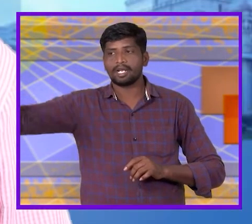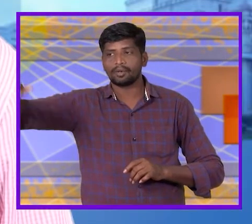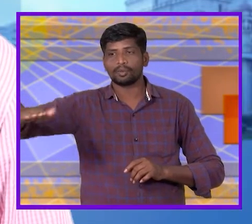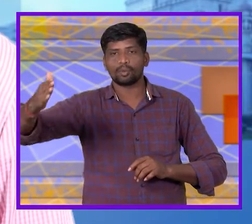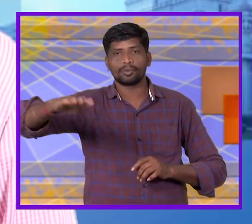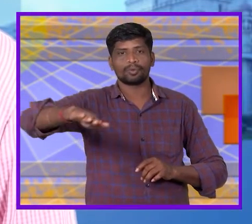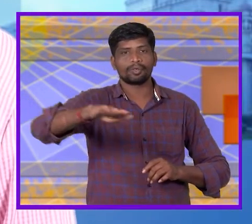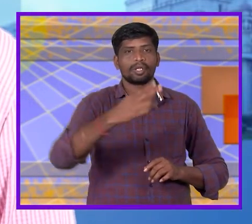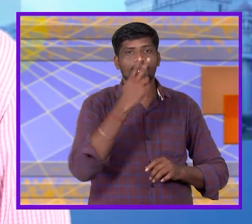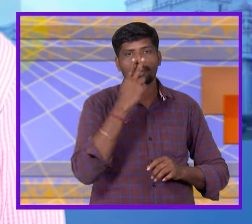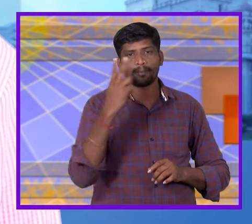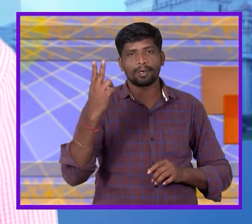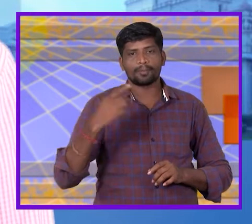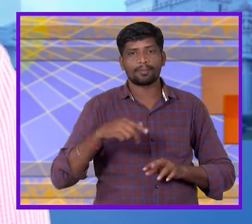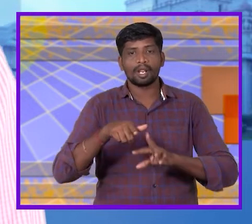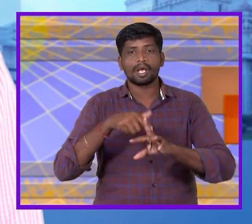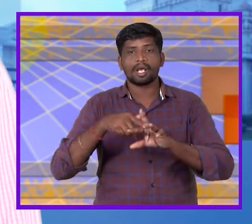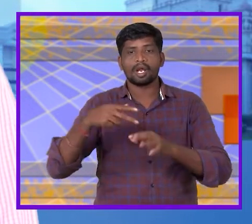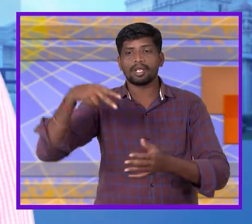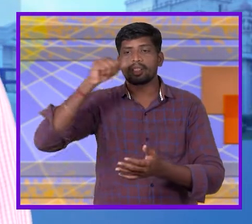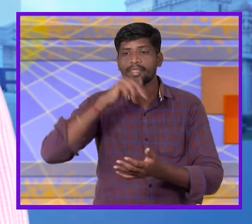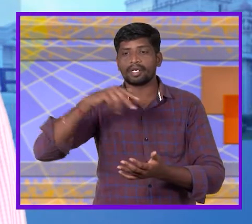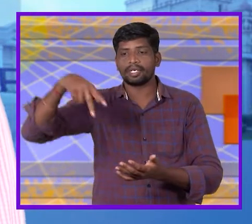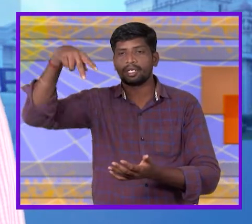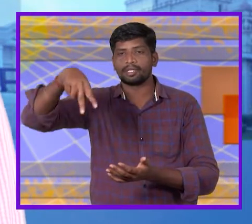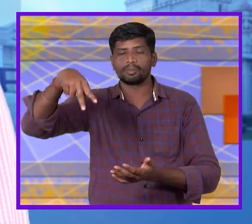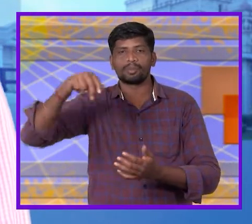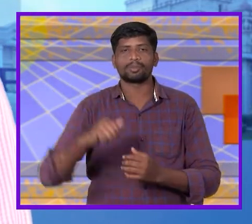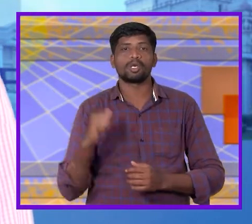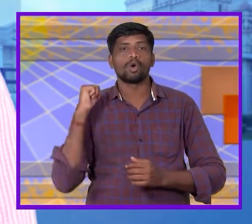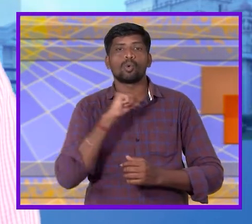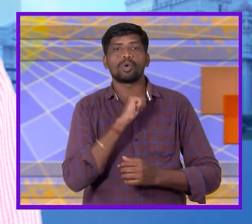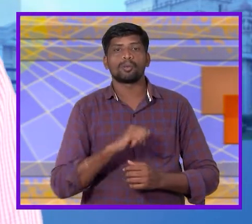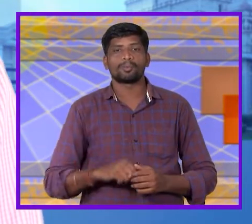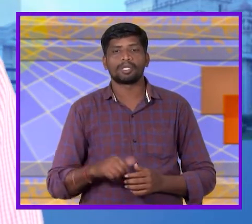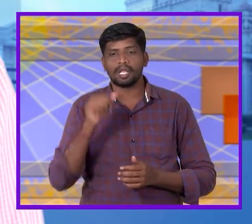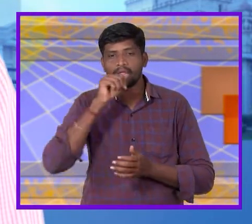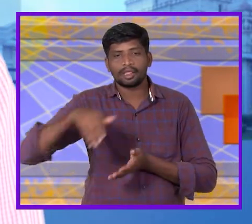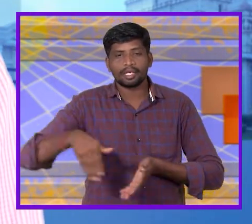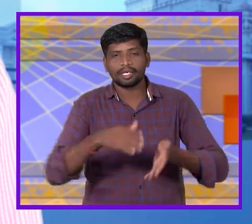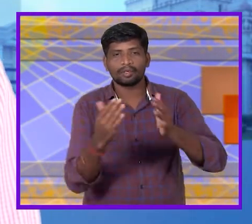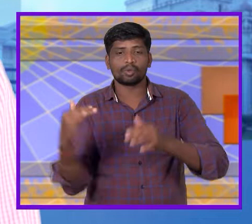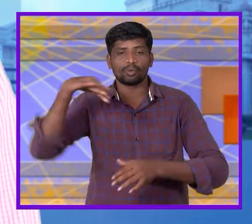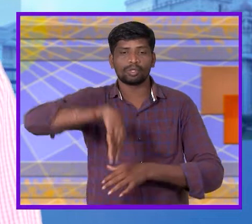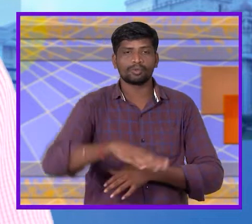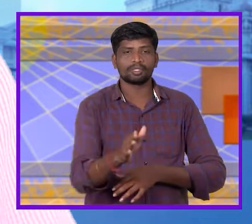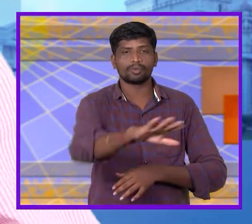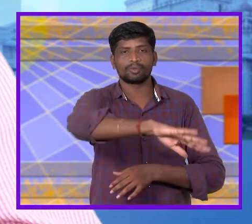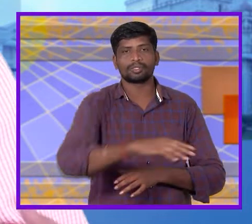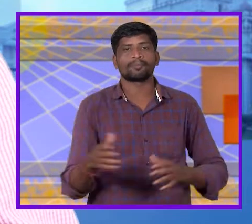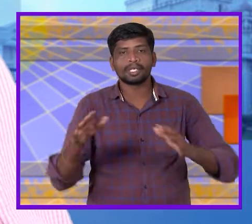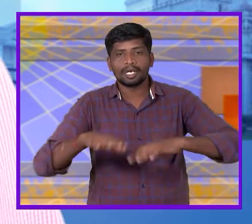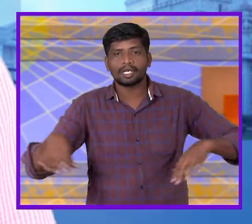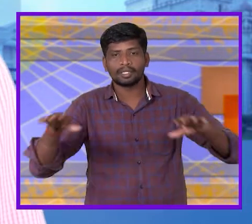ஓடி வரும்போது அதில் போய் காலை நனைப்பது, கடலில் குளிப்பது, ஆறுகளில் நீந்துவது, குளங்களில் நீந்துவது,